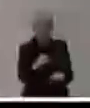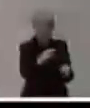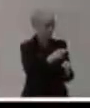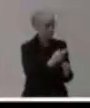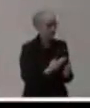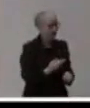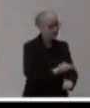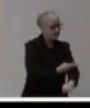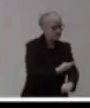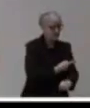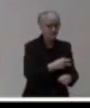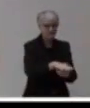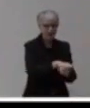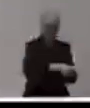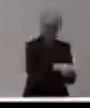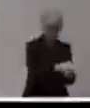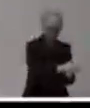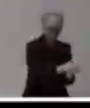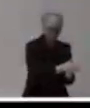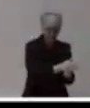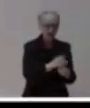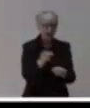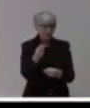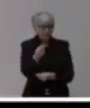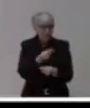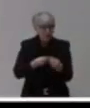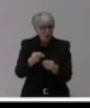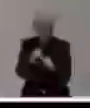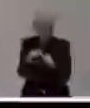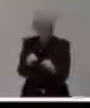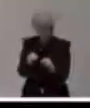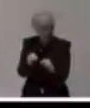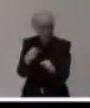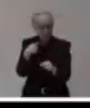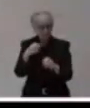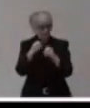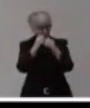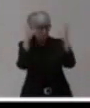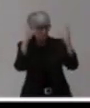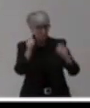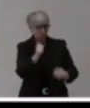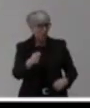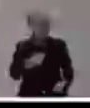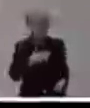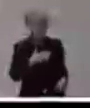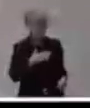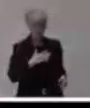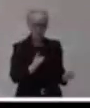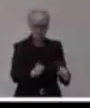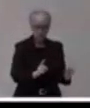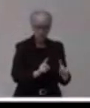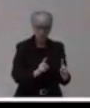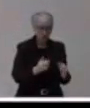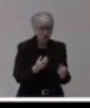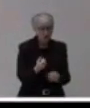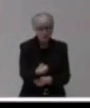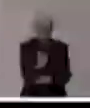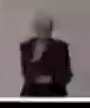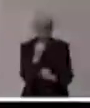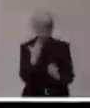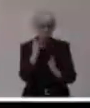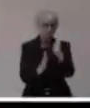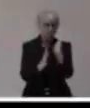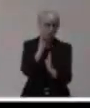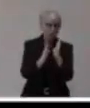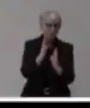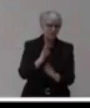Famiglia, proprio con l'idea il progetto non è solo un'idea originaria nostra, ma nasce da un confronto